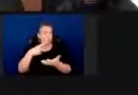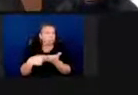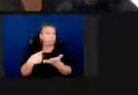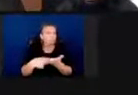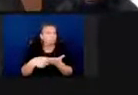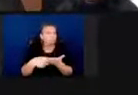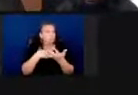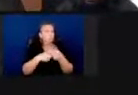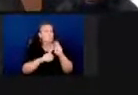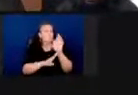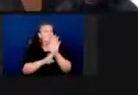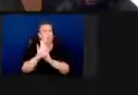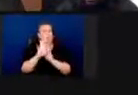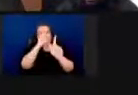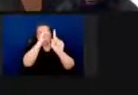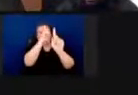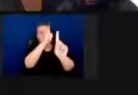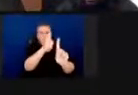ili tuweze